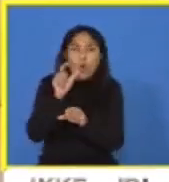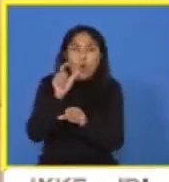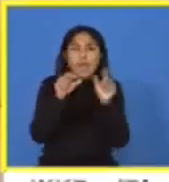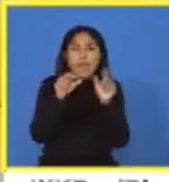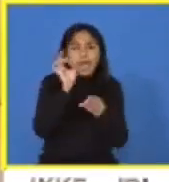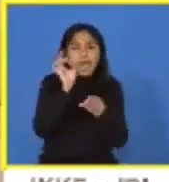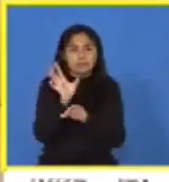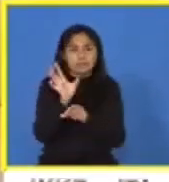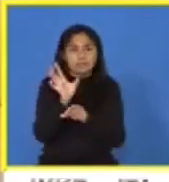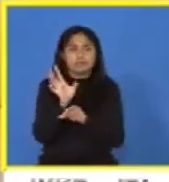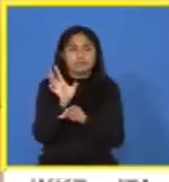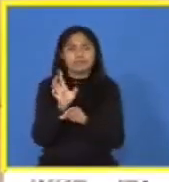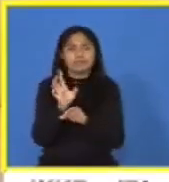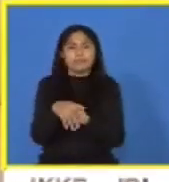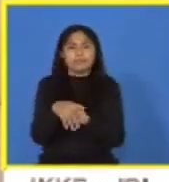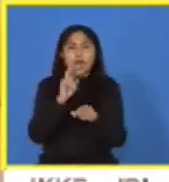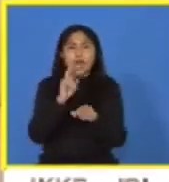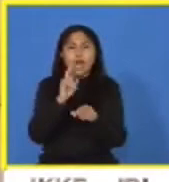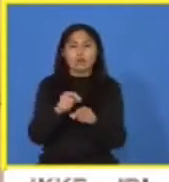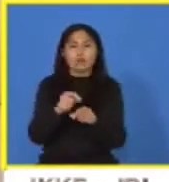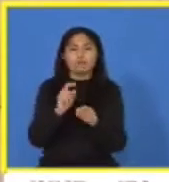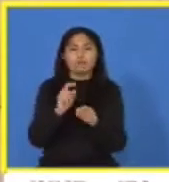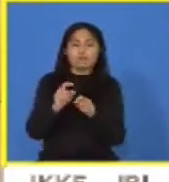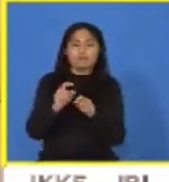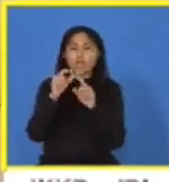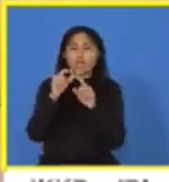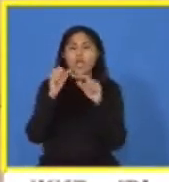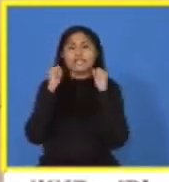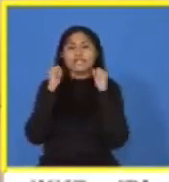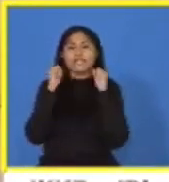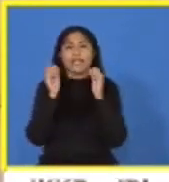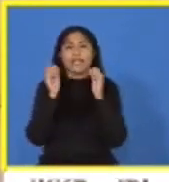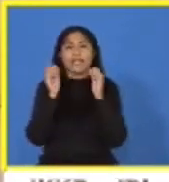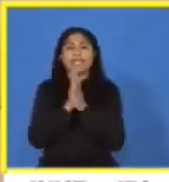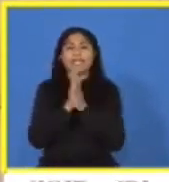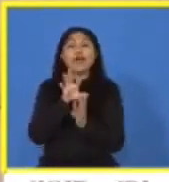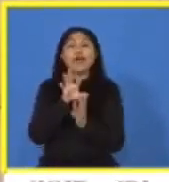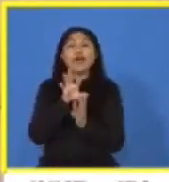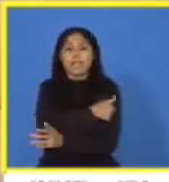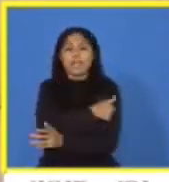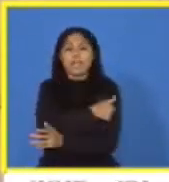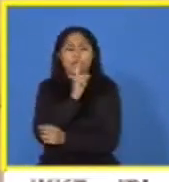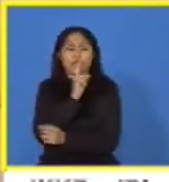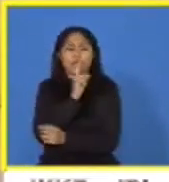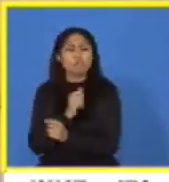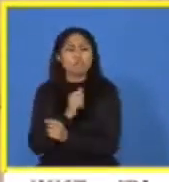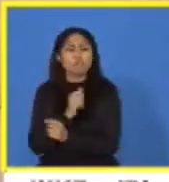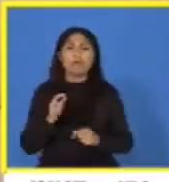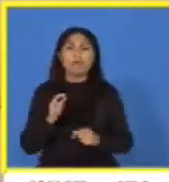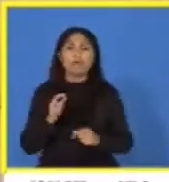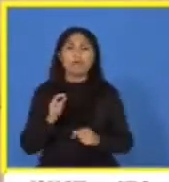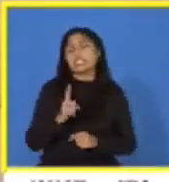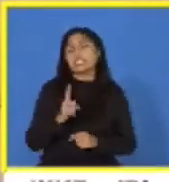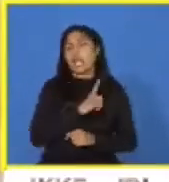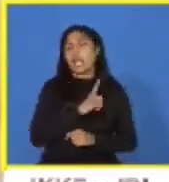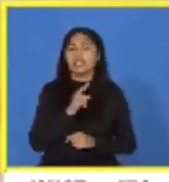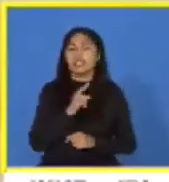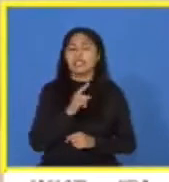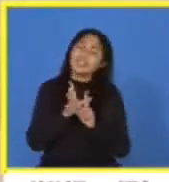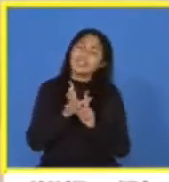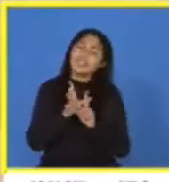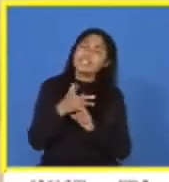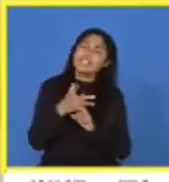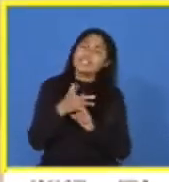Itu kuncinya itu, prokes dan vaksin. Tentu dengan hal-hal ini maka dengan sendirinya kita terlindung, keluarga kita. Pak